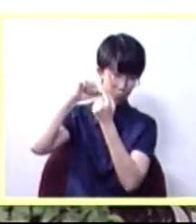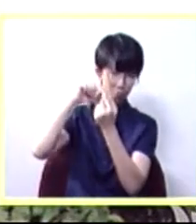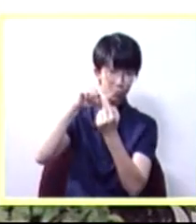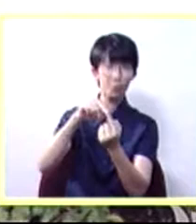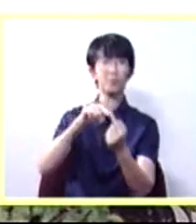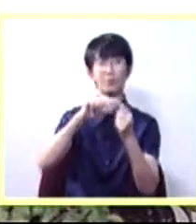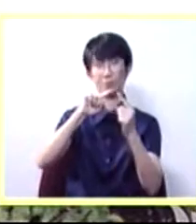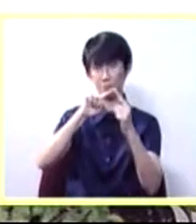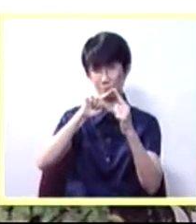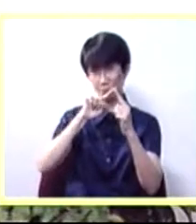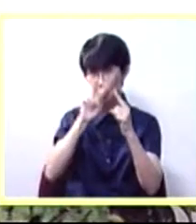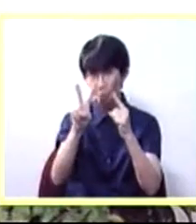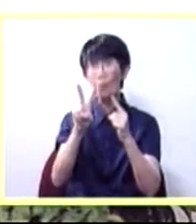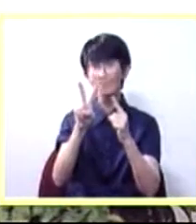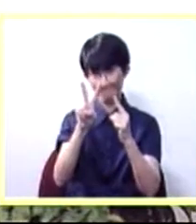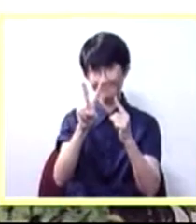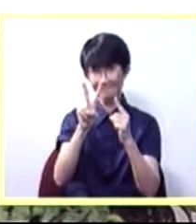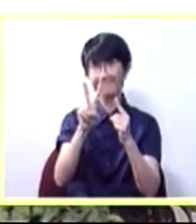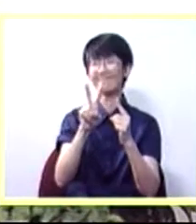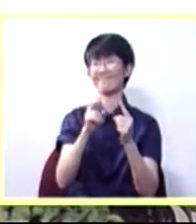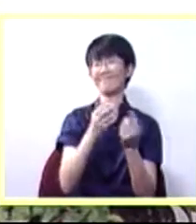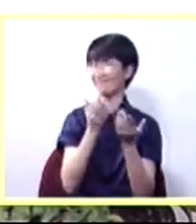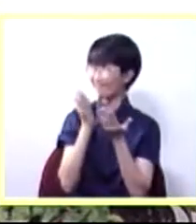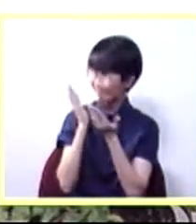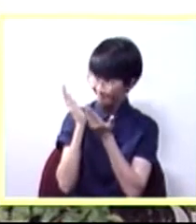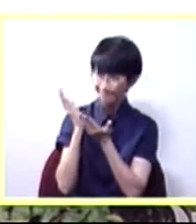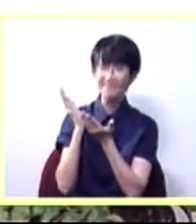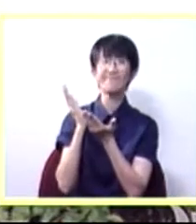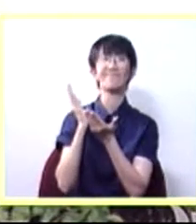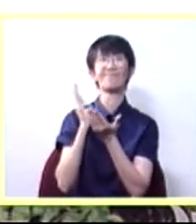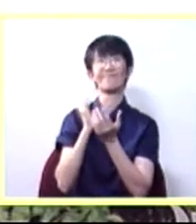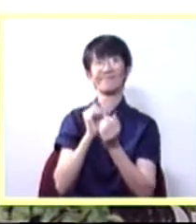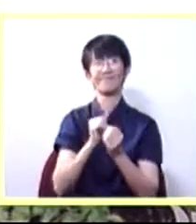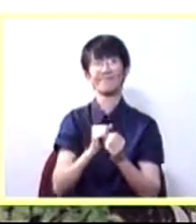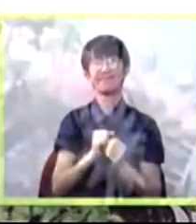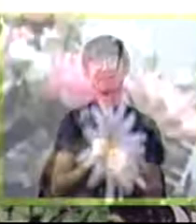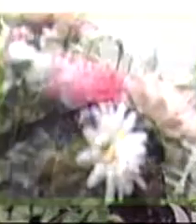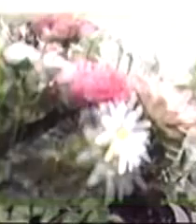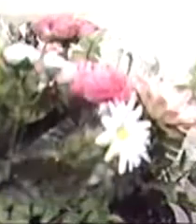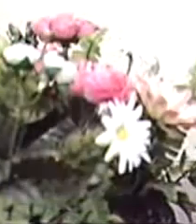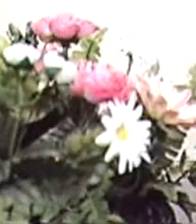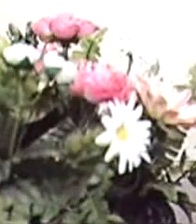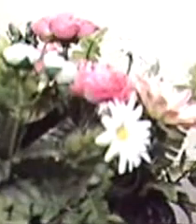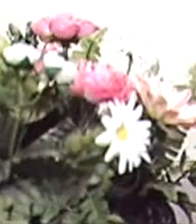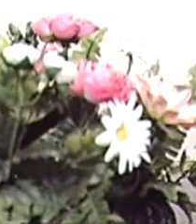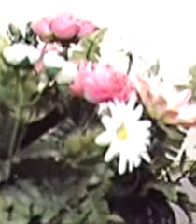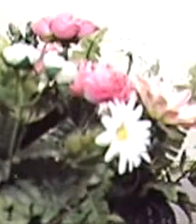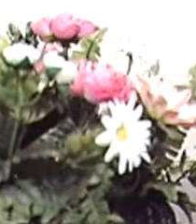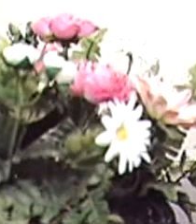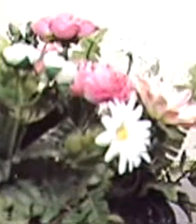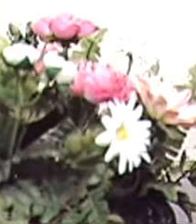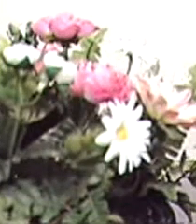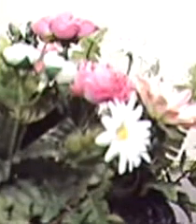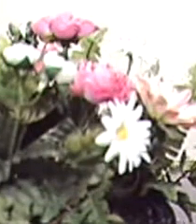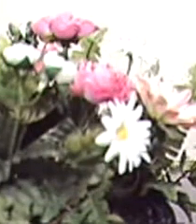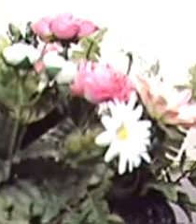กระเบื้องมาฝากกันต่อค่ะคุณผู้ชมติดตามชมได้จากรายการโทรทัศน์เพื่อการศึกษาวิชาชีพตอนทายาทนักปลูก